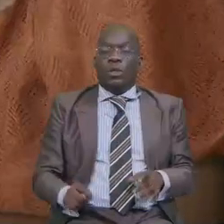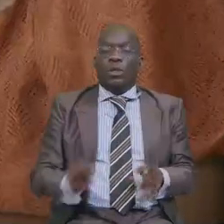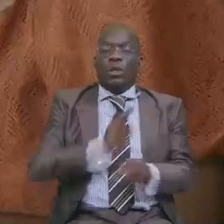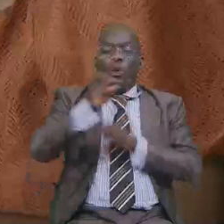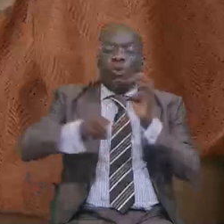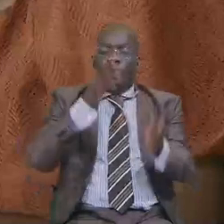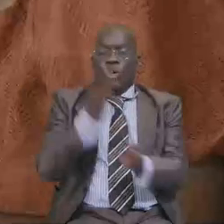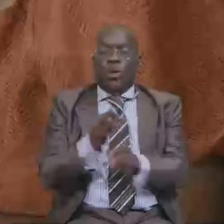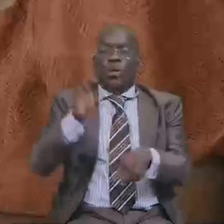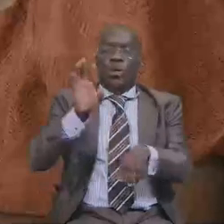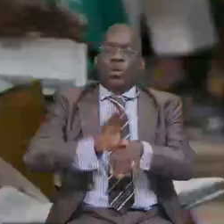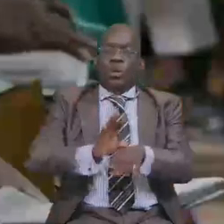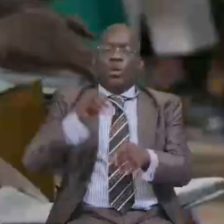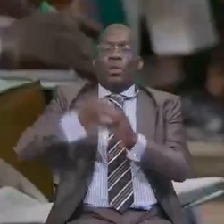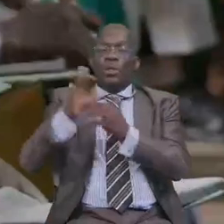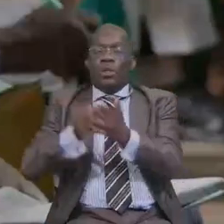bon amen!